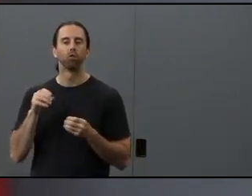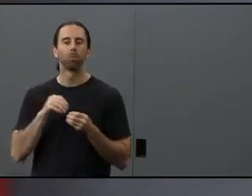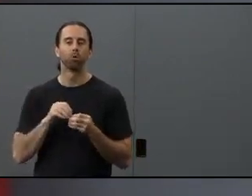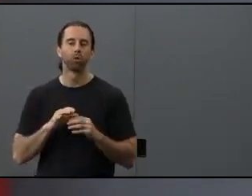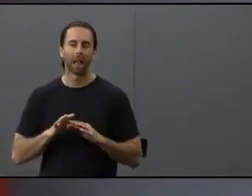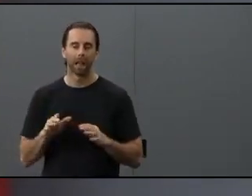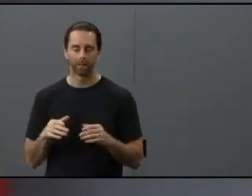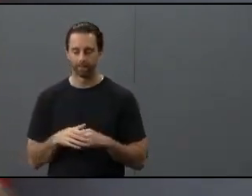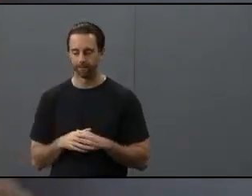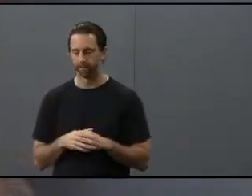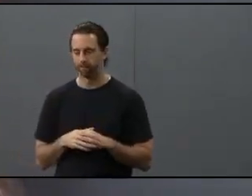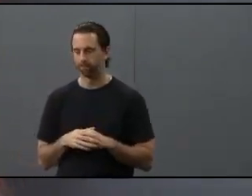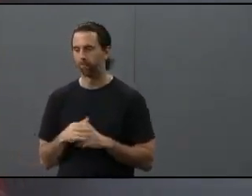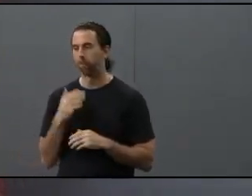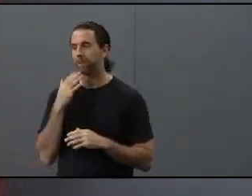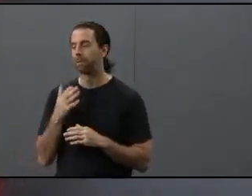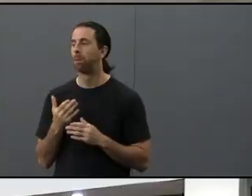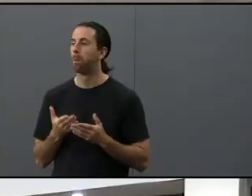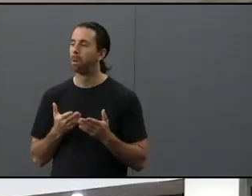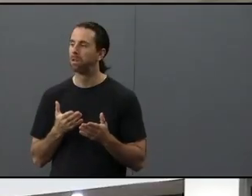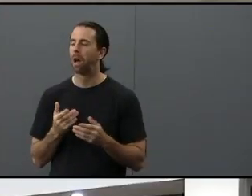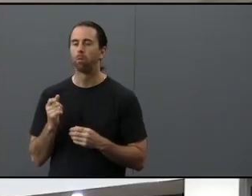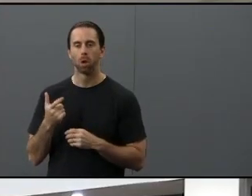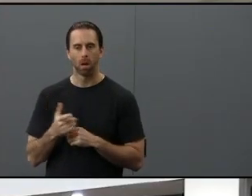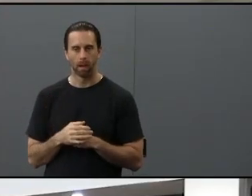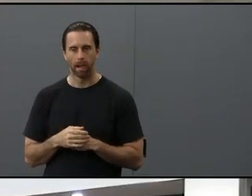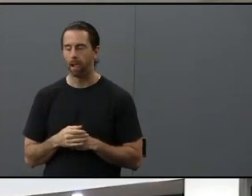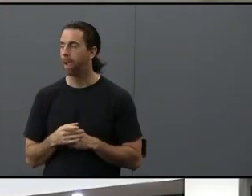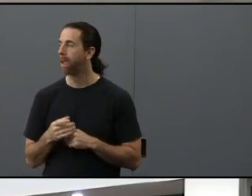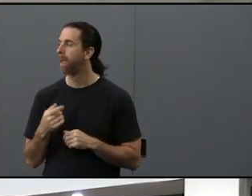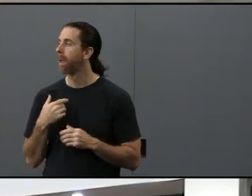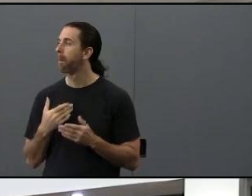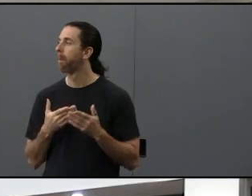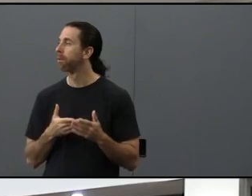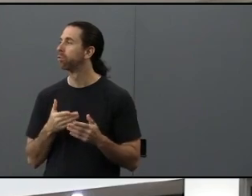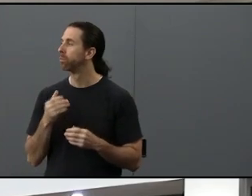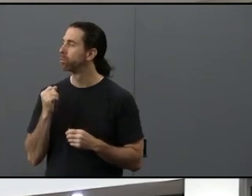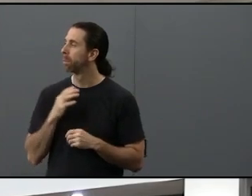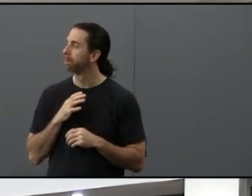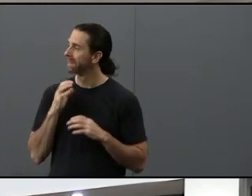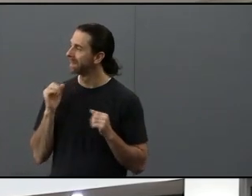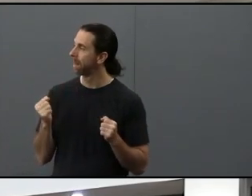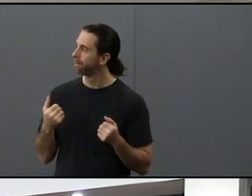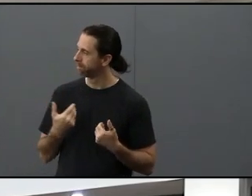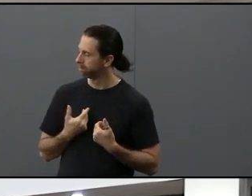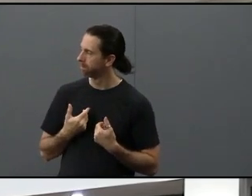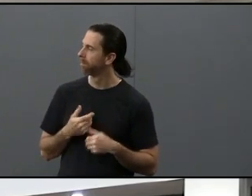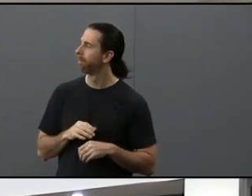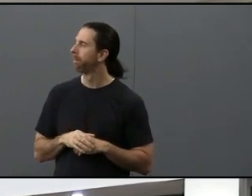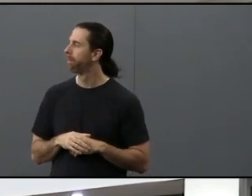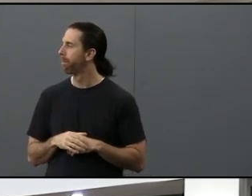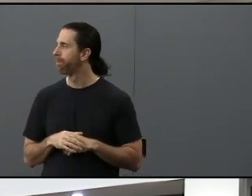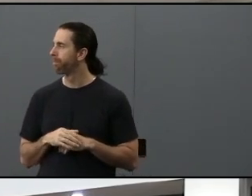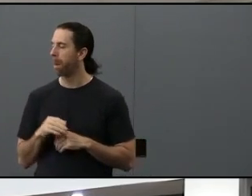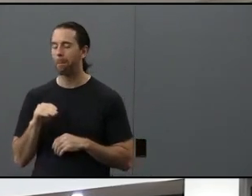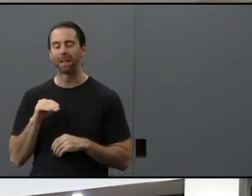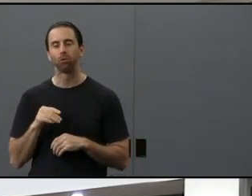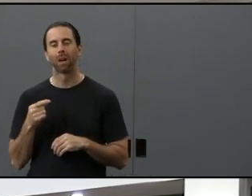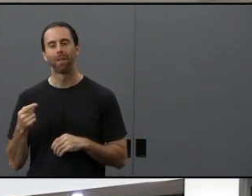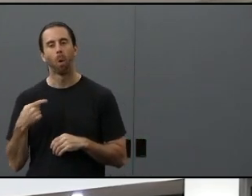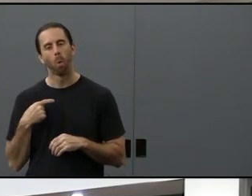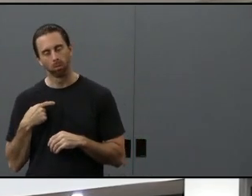généré merci donc un proposeur ur je propose monsieur le Président je propose merci beaucoup Martine Gendron